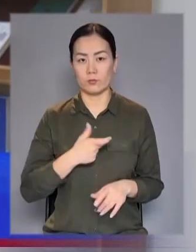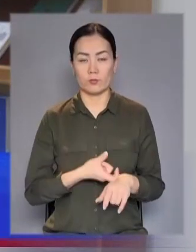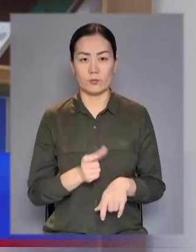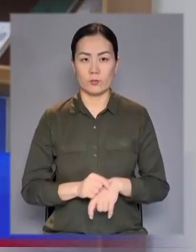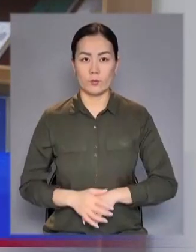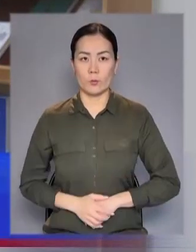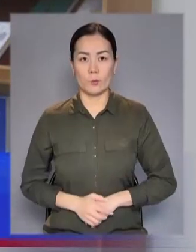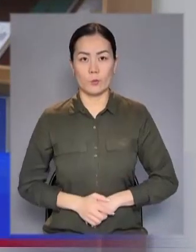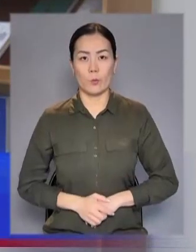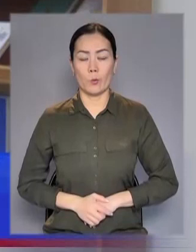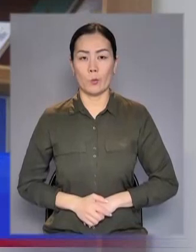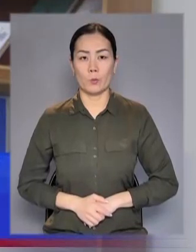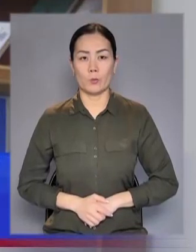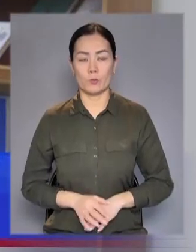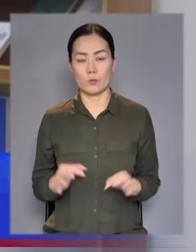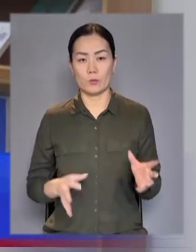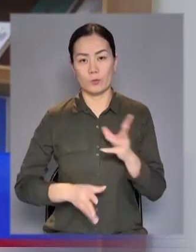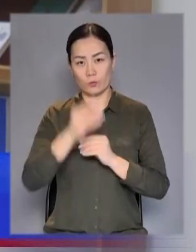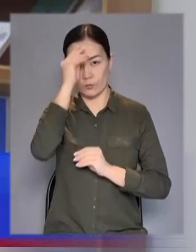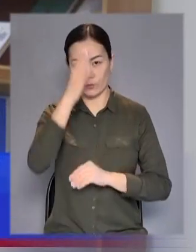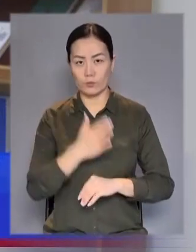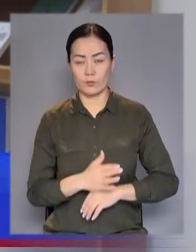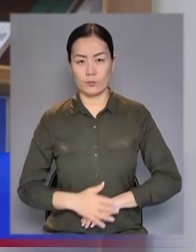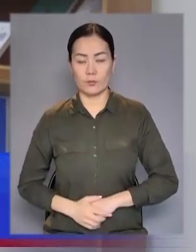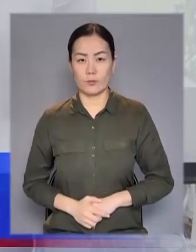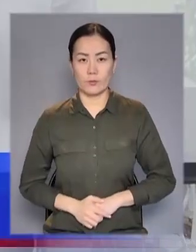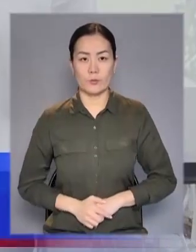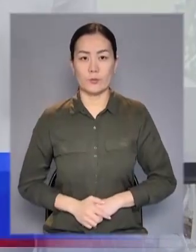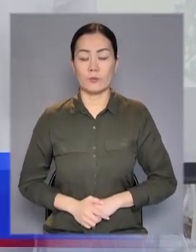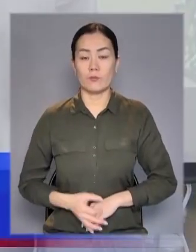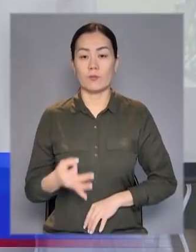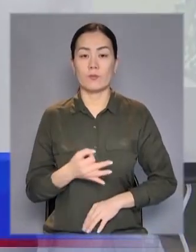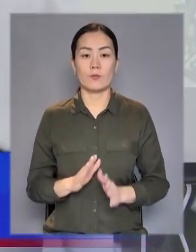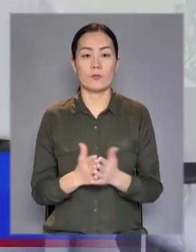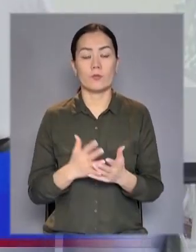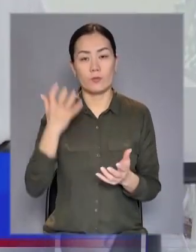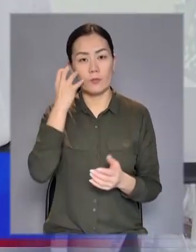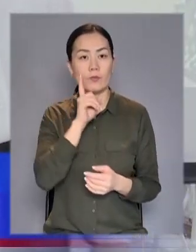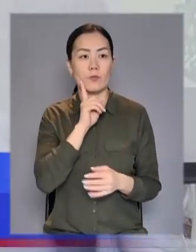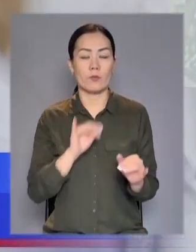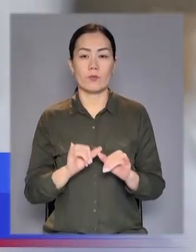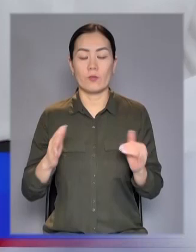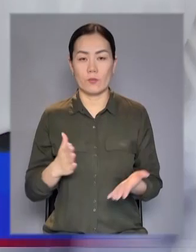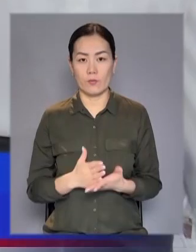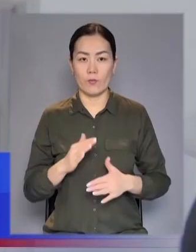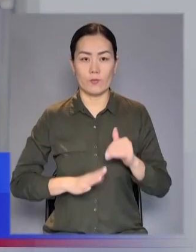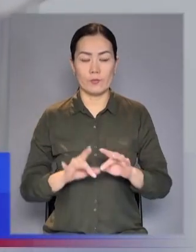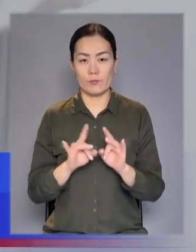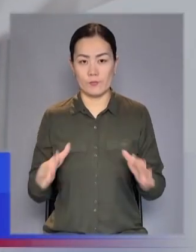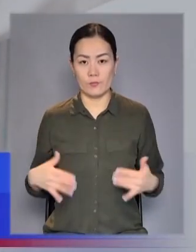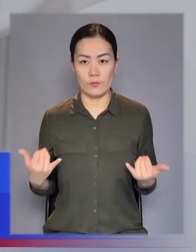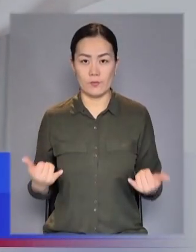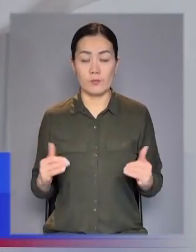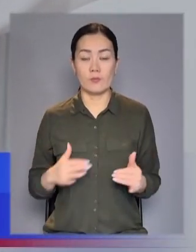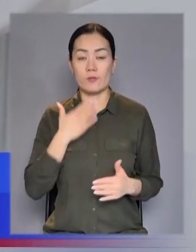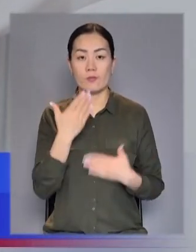өте бір дұрыс мағлұмат алынды деп ойлаймын. Облыста кітап құмар жастар көбейіп келеді дейді мамандар. Бүгінгі